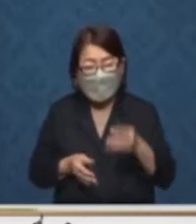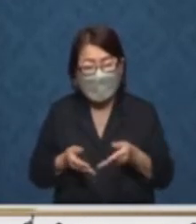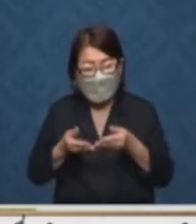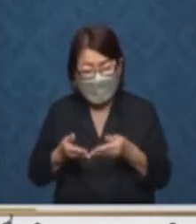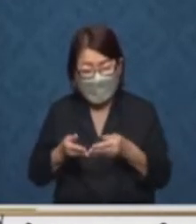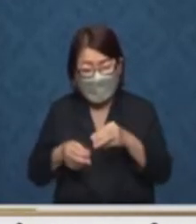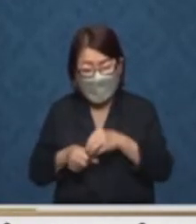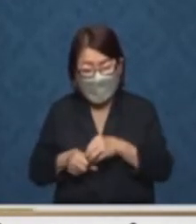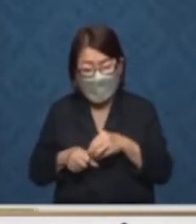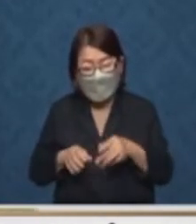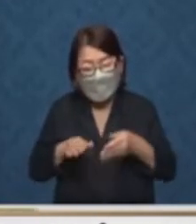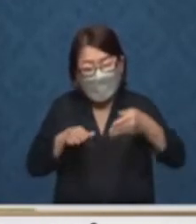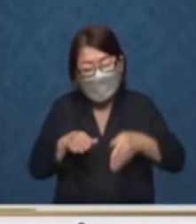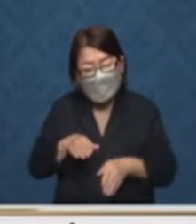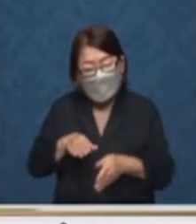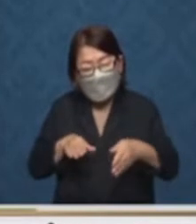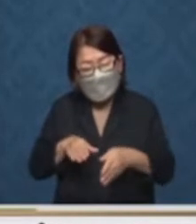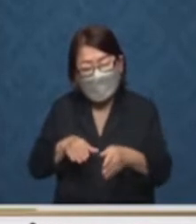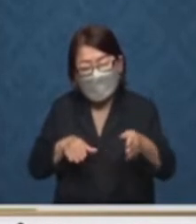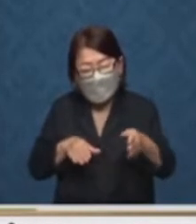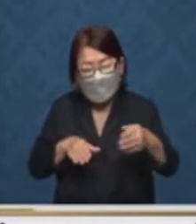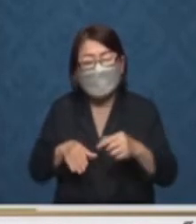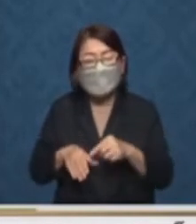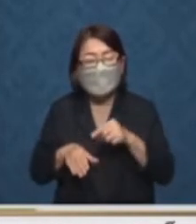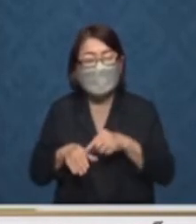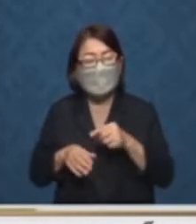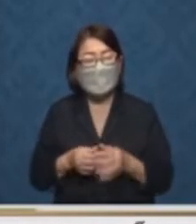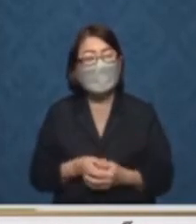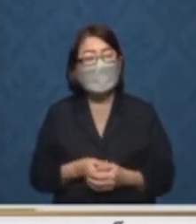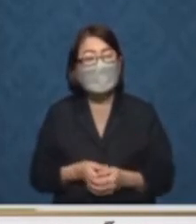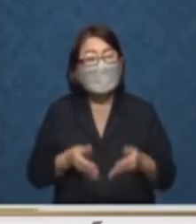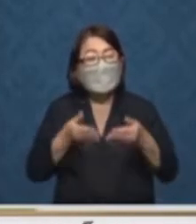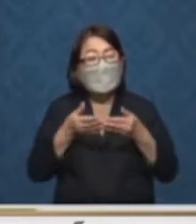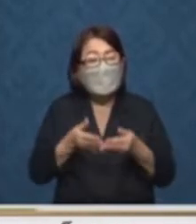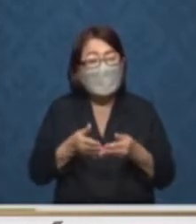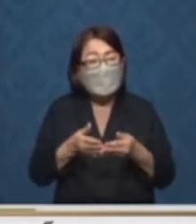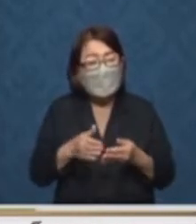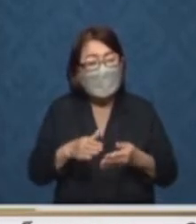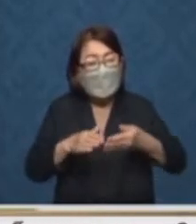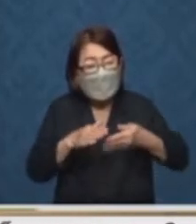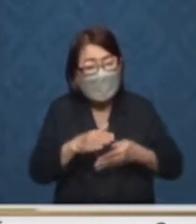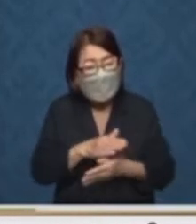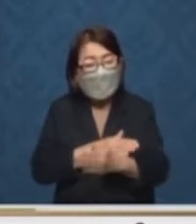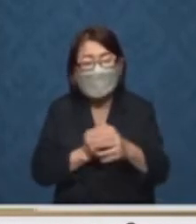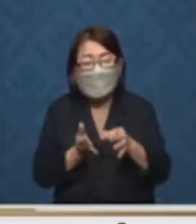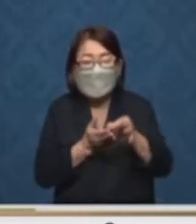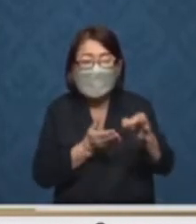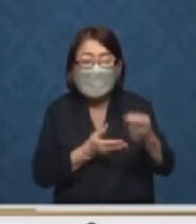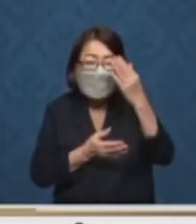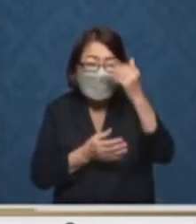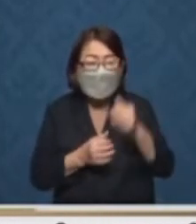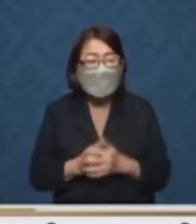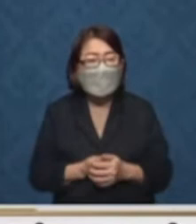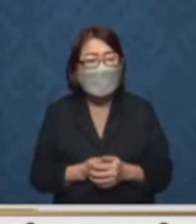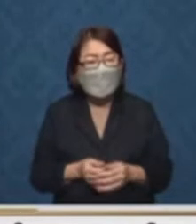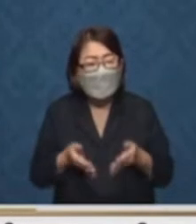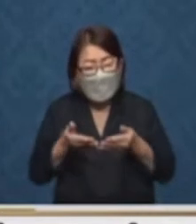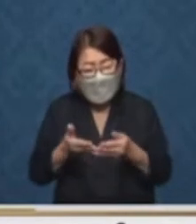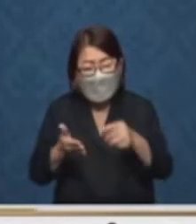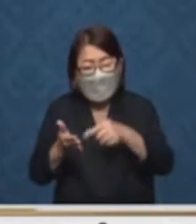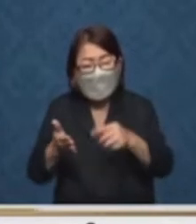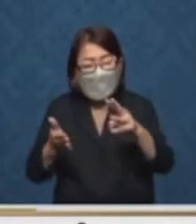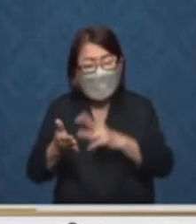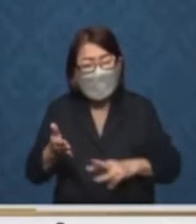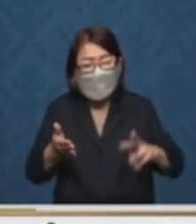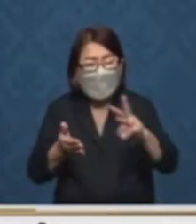Dock คราวนี้เนี่ยท่านประธานฮะเรือรบเนี่ยไปซื้อมาทำไมไม่มีอาวุธไม่มีจรวด